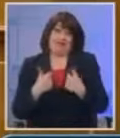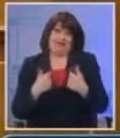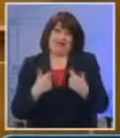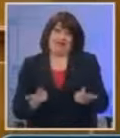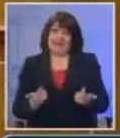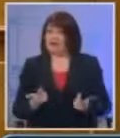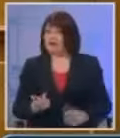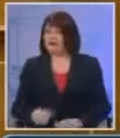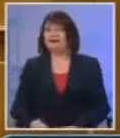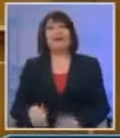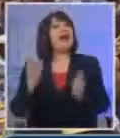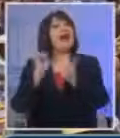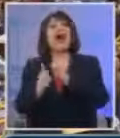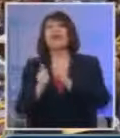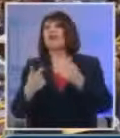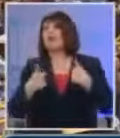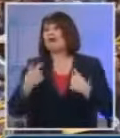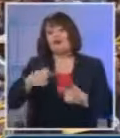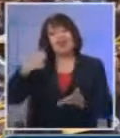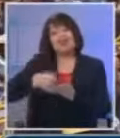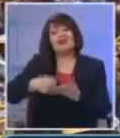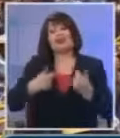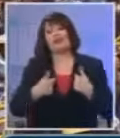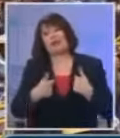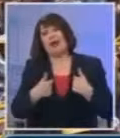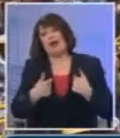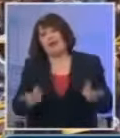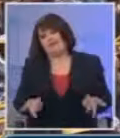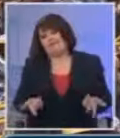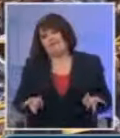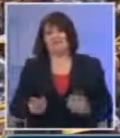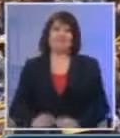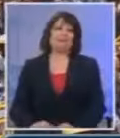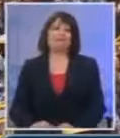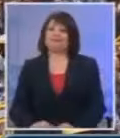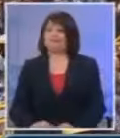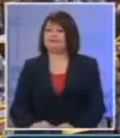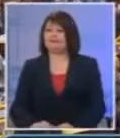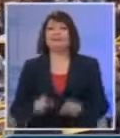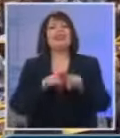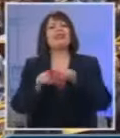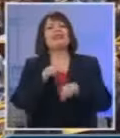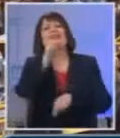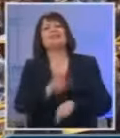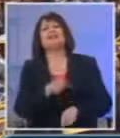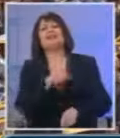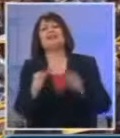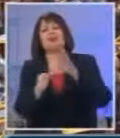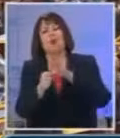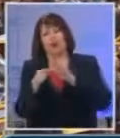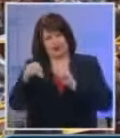της Βουλής. Είναι αυτόματο, κύριε Σαμαρά. Έλεγε, ναι, είμαι βέβαιος ότι είναι αυτόματο. Δεν έχει καμία σχέση με εσάς. Είναι